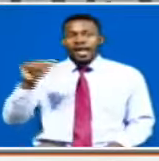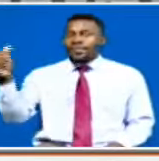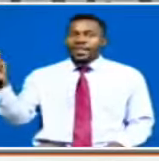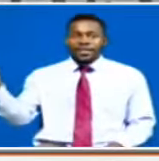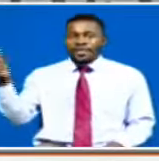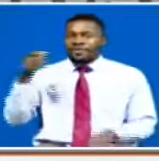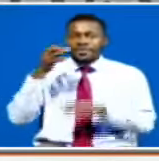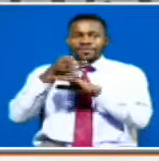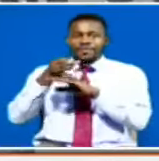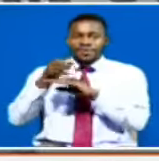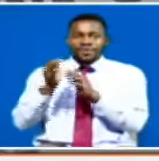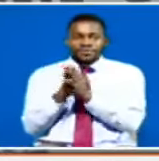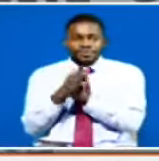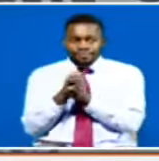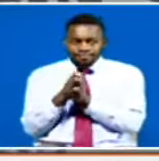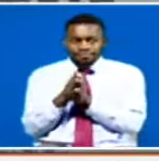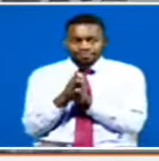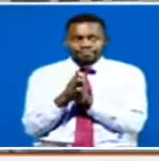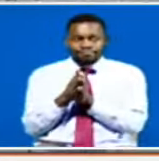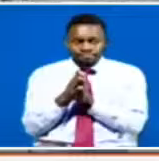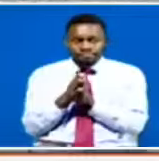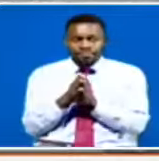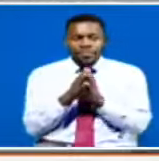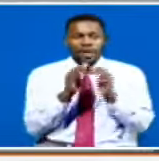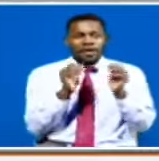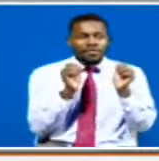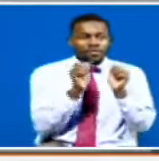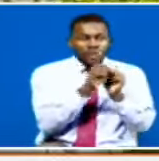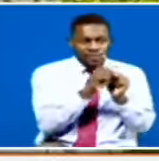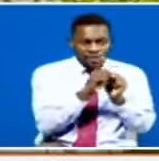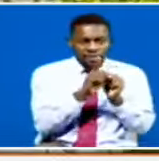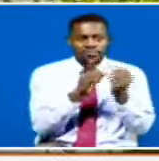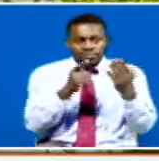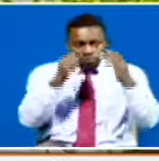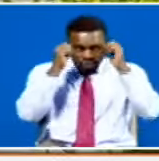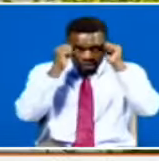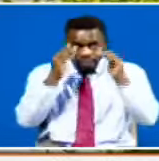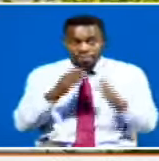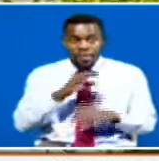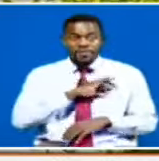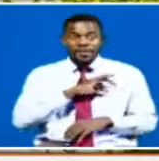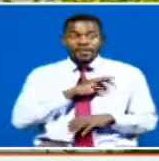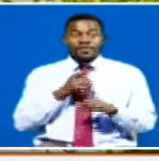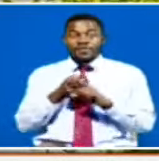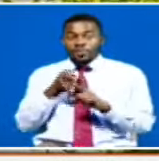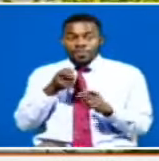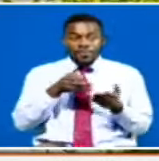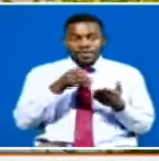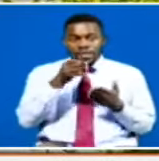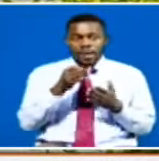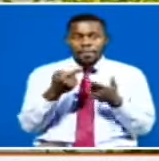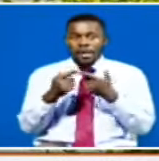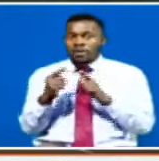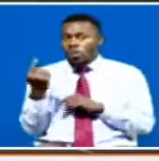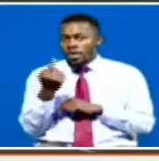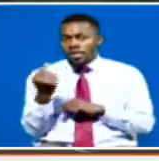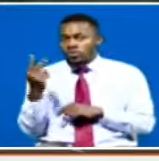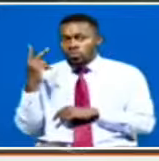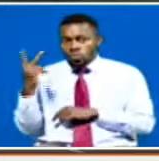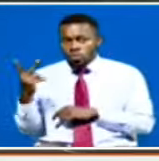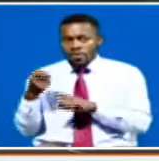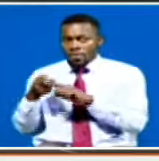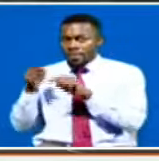Katonzweni, hali ni hiyo hiyo, kwani kati ya wanafunzi 11 walionufaika na fedha hizo ni wawili tu ambao ni wanafunzi hapa.